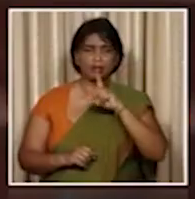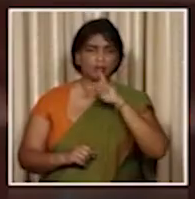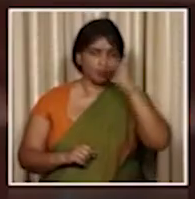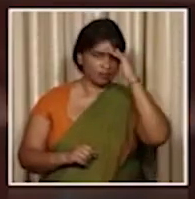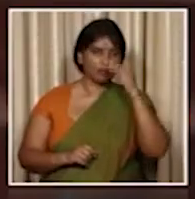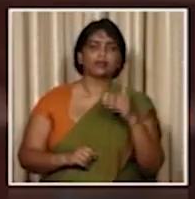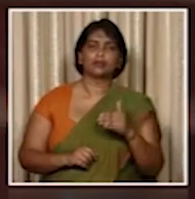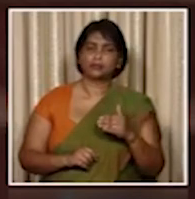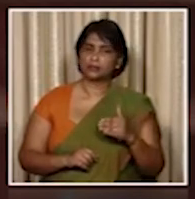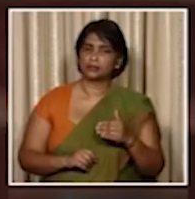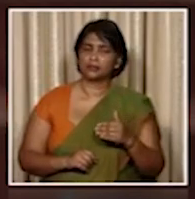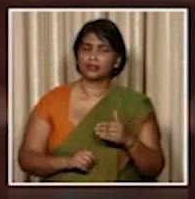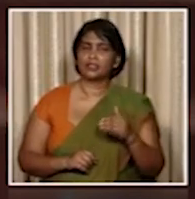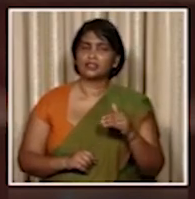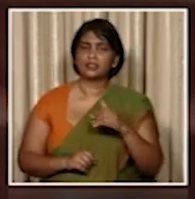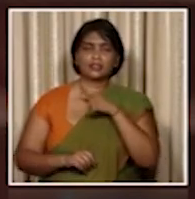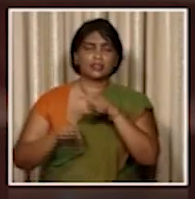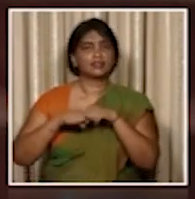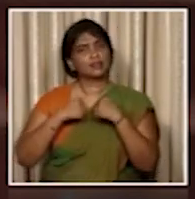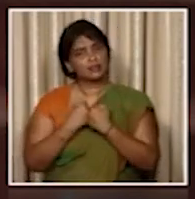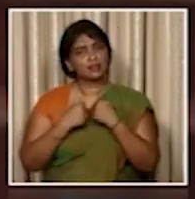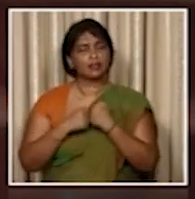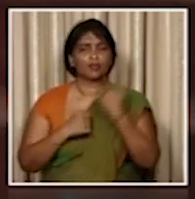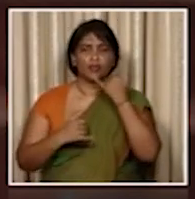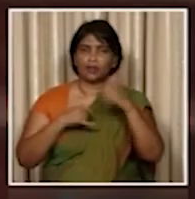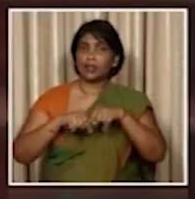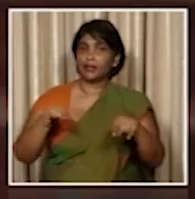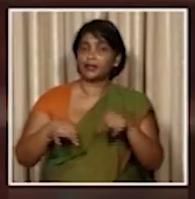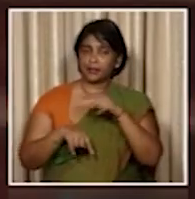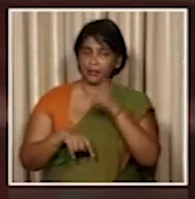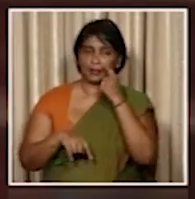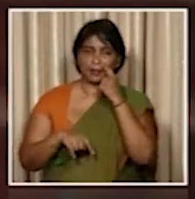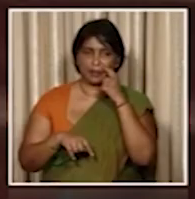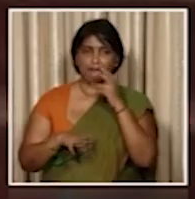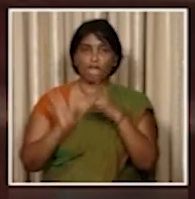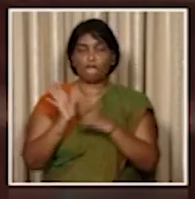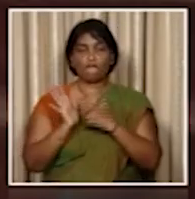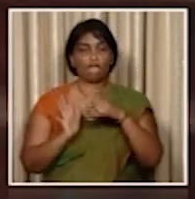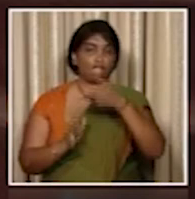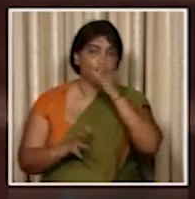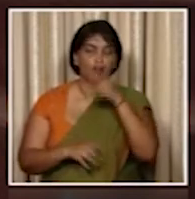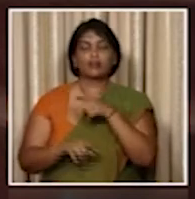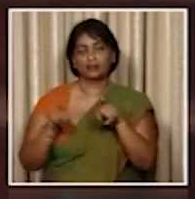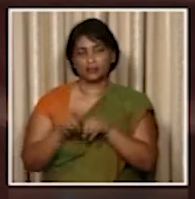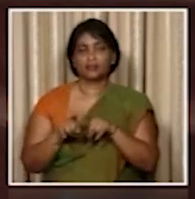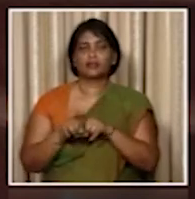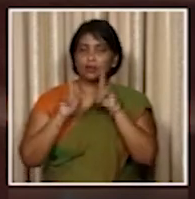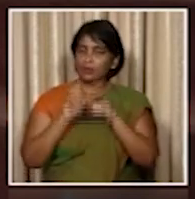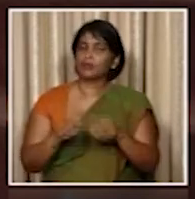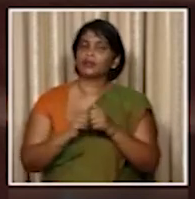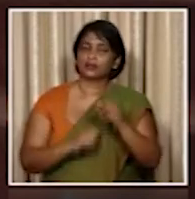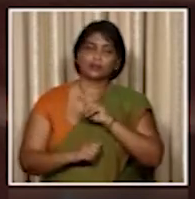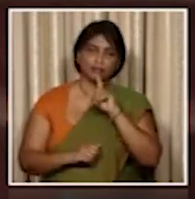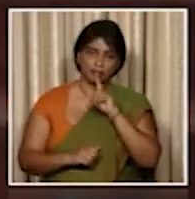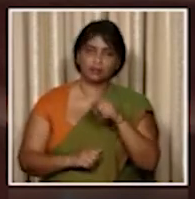කියලා කියන්නේ? ඔය සමාධි පදනම් වලින් උත් අර දුරකථන රෙකෝඩින් තියෙනවා වොඩ්කා බීපු කෑලි ගැන. ඉතින් මේ වගේ වැඩ කරන්න එපා කියලා මම ඉල්ලීමක්